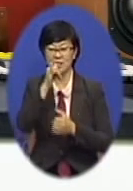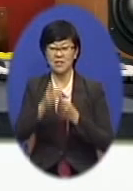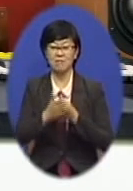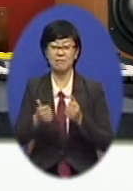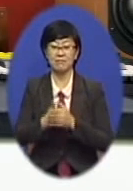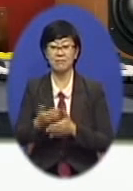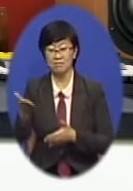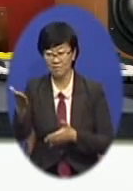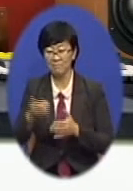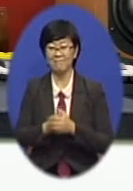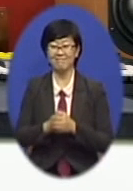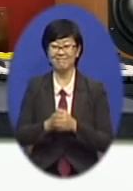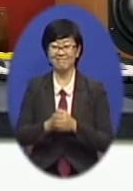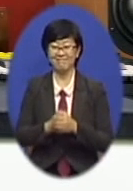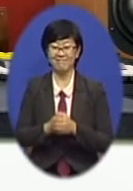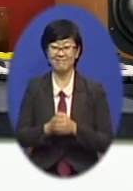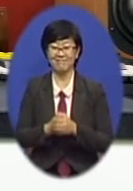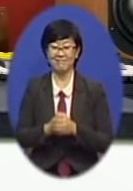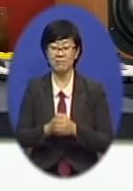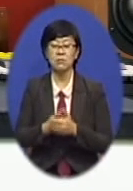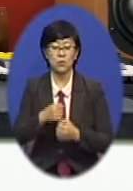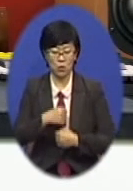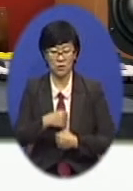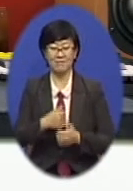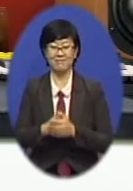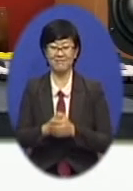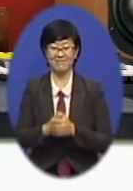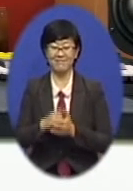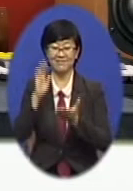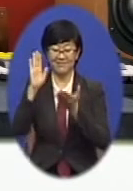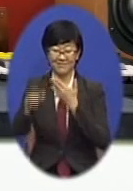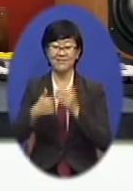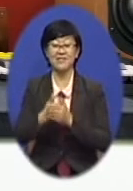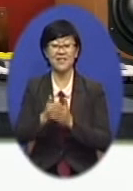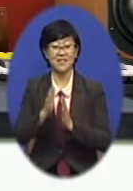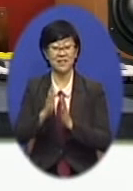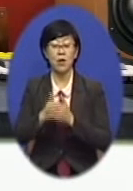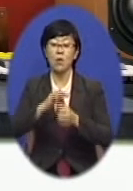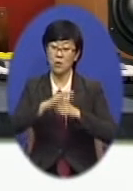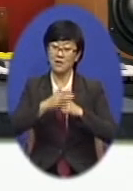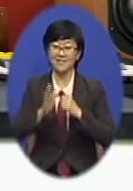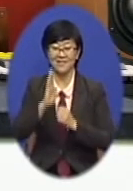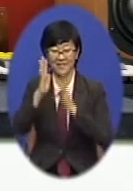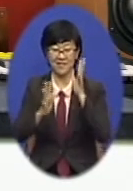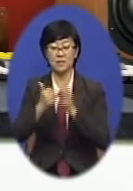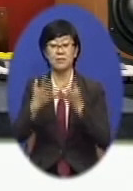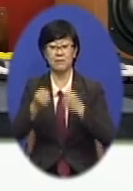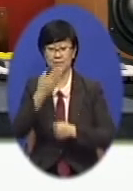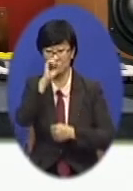네, 송봉수님도요. 네. 네. 그런 거 조심하시고 자주간 그래. 야채나 과일 같은 거를 많이 드시면